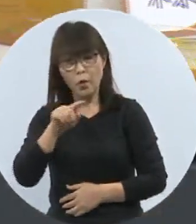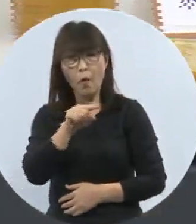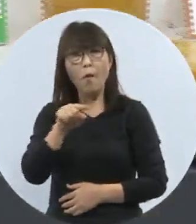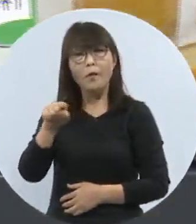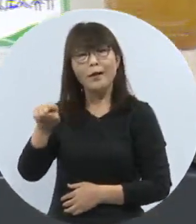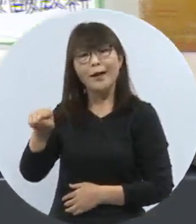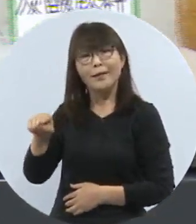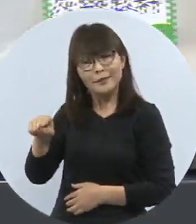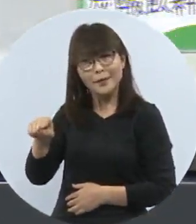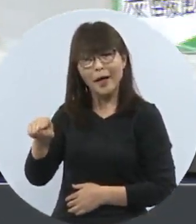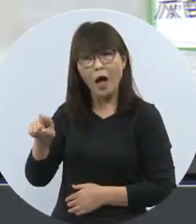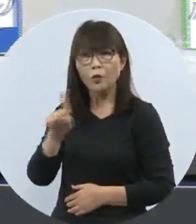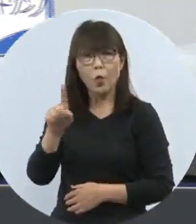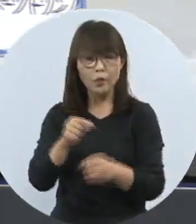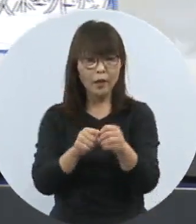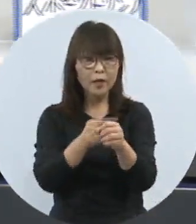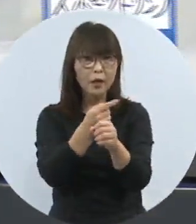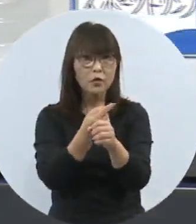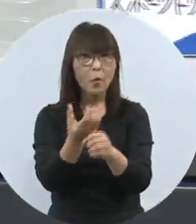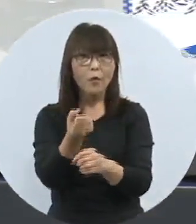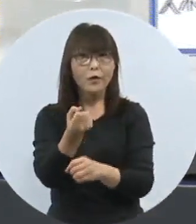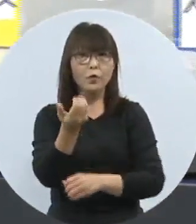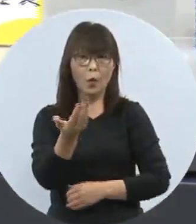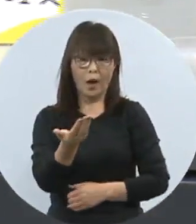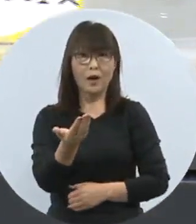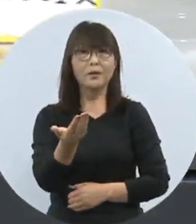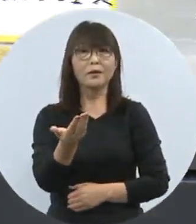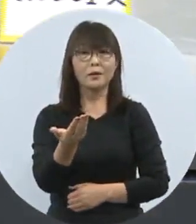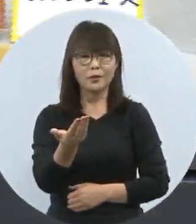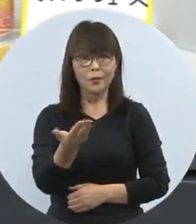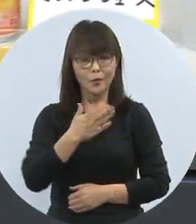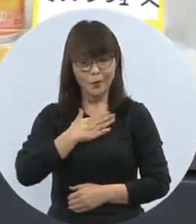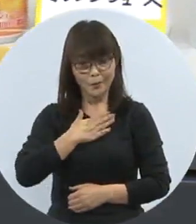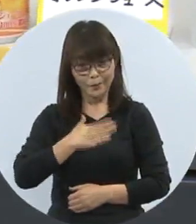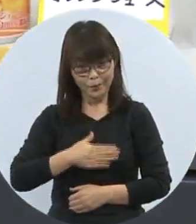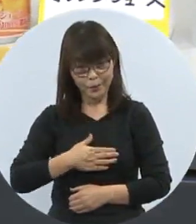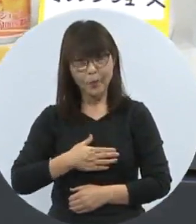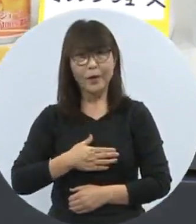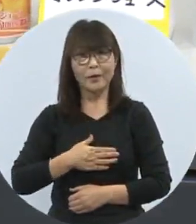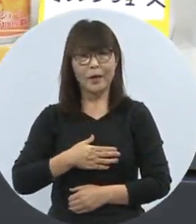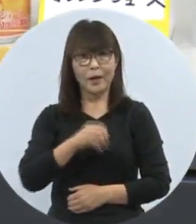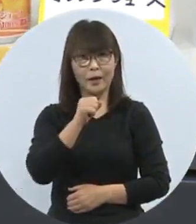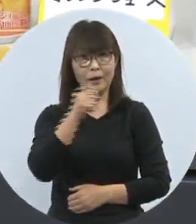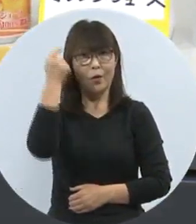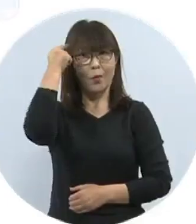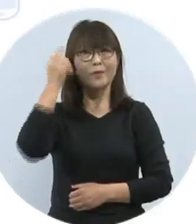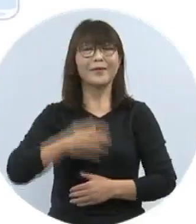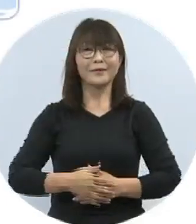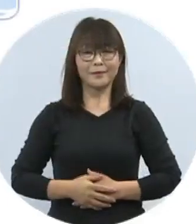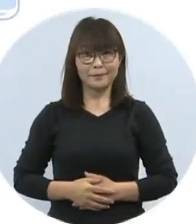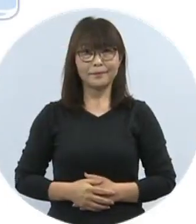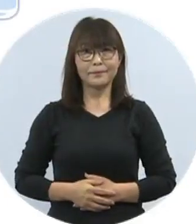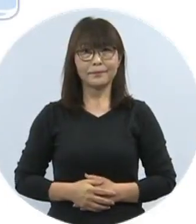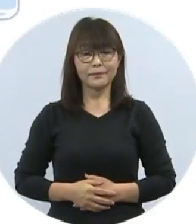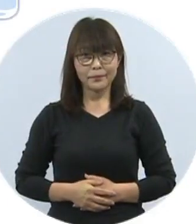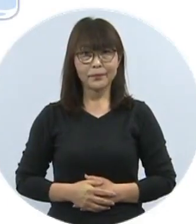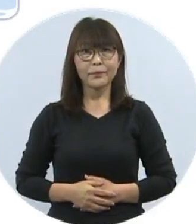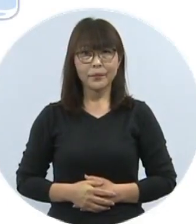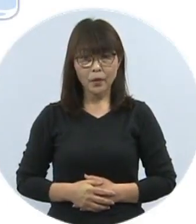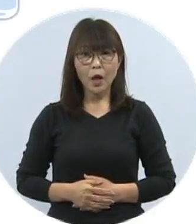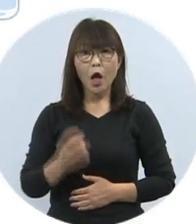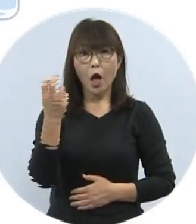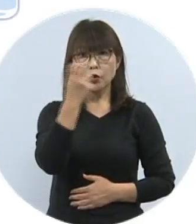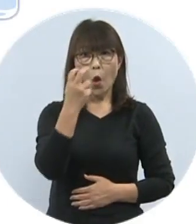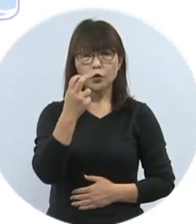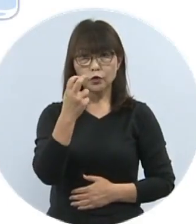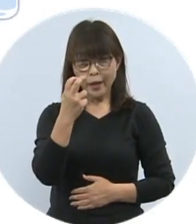物が一体どういう性質のものかというものを知っていただけたらなというふうに思います。 酸性度測定